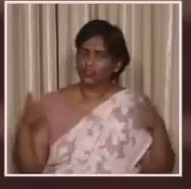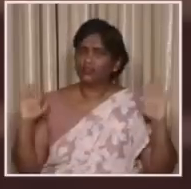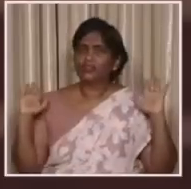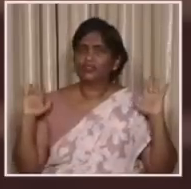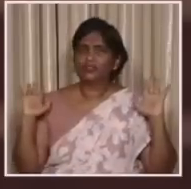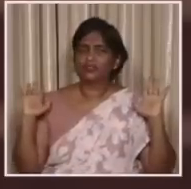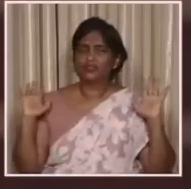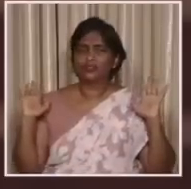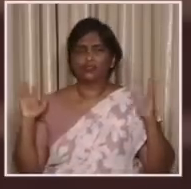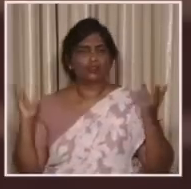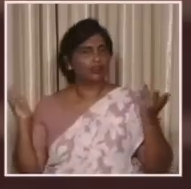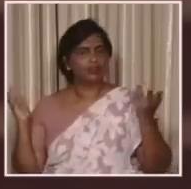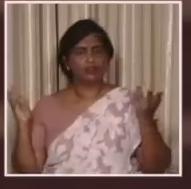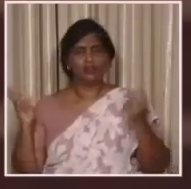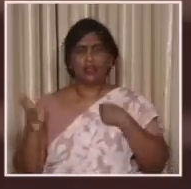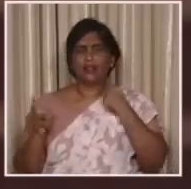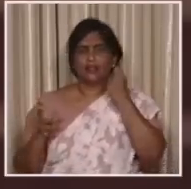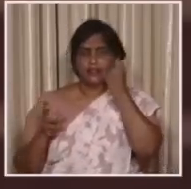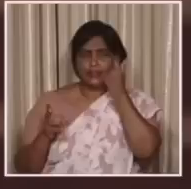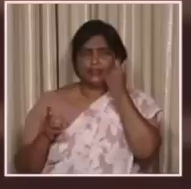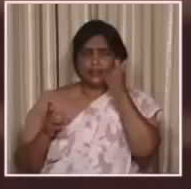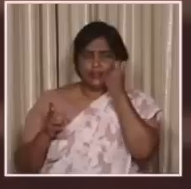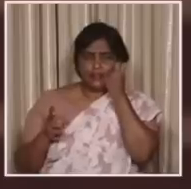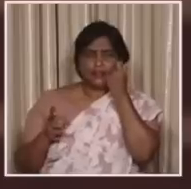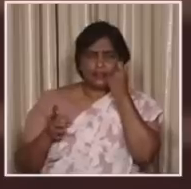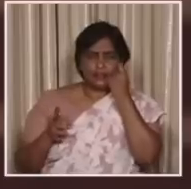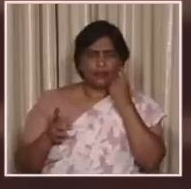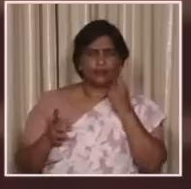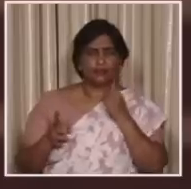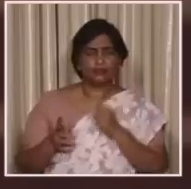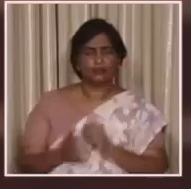ඉවරයි. නැතුව මේ සැකයක් උපද්දවලා